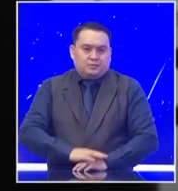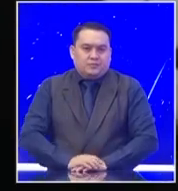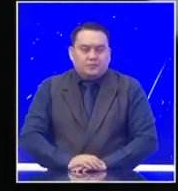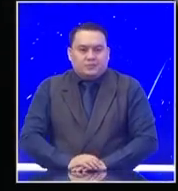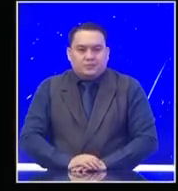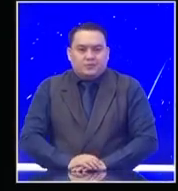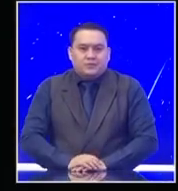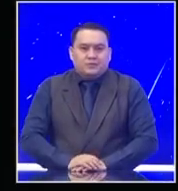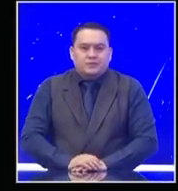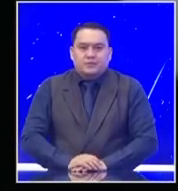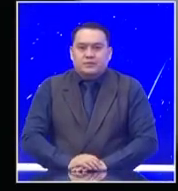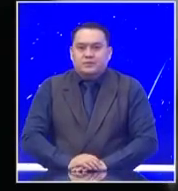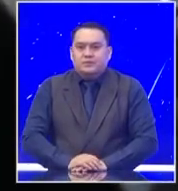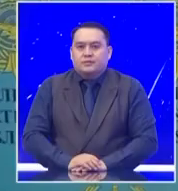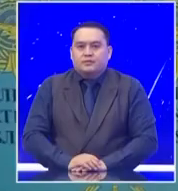содержания.